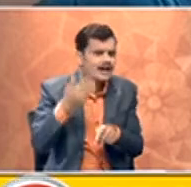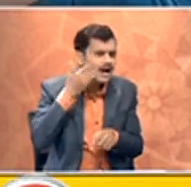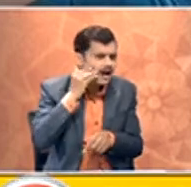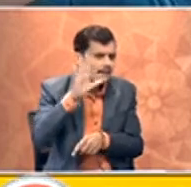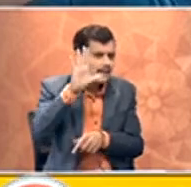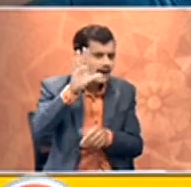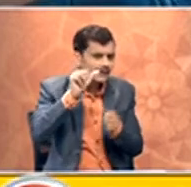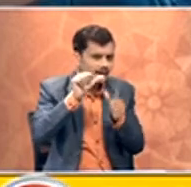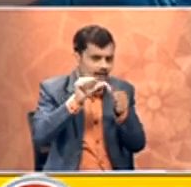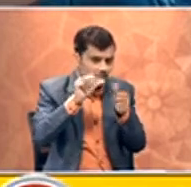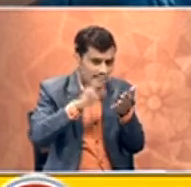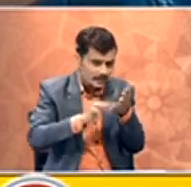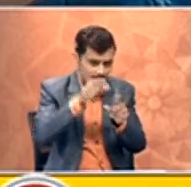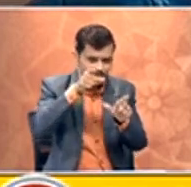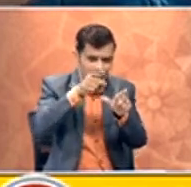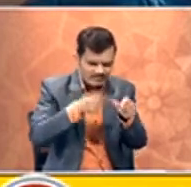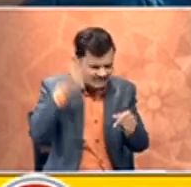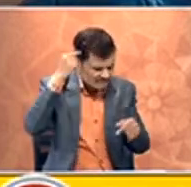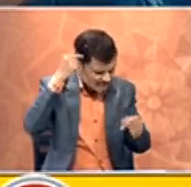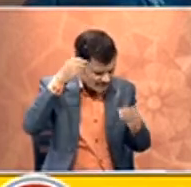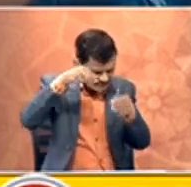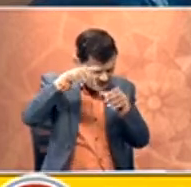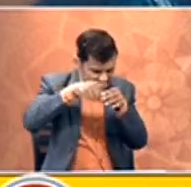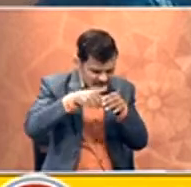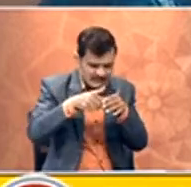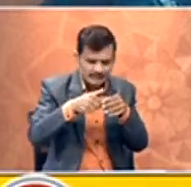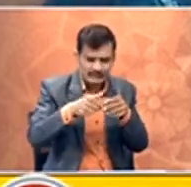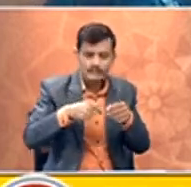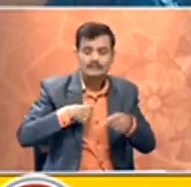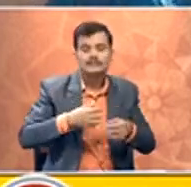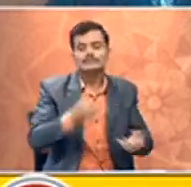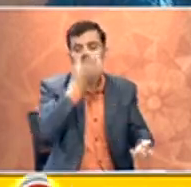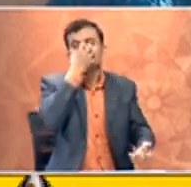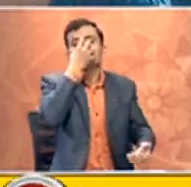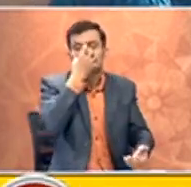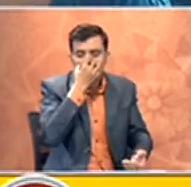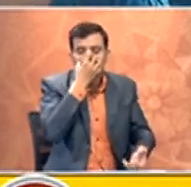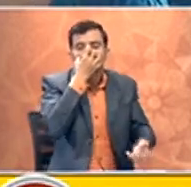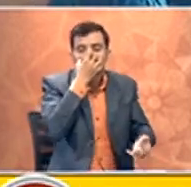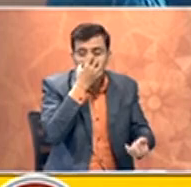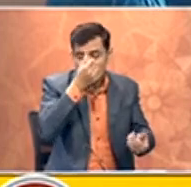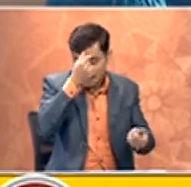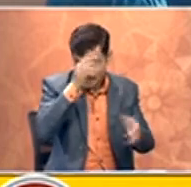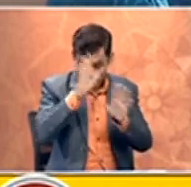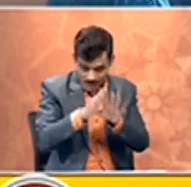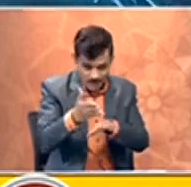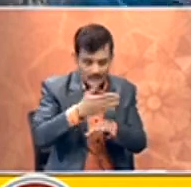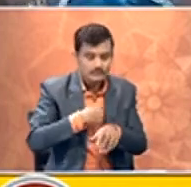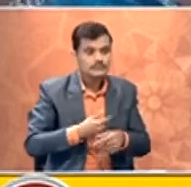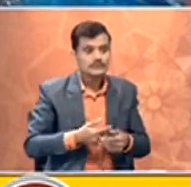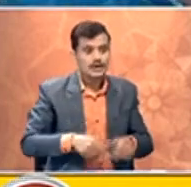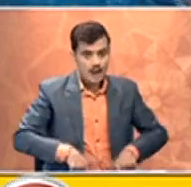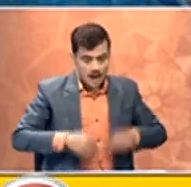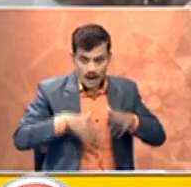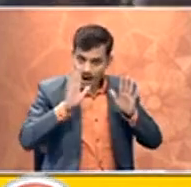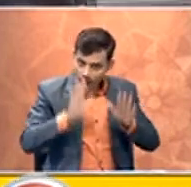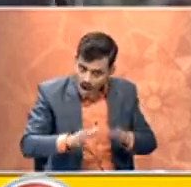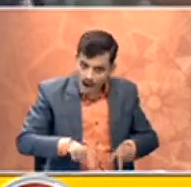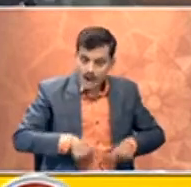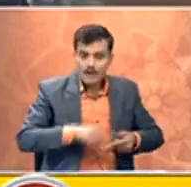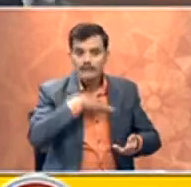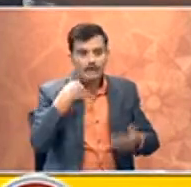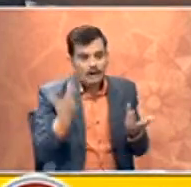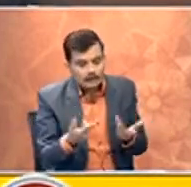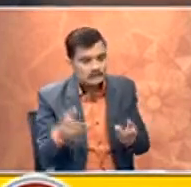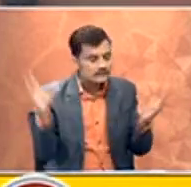2020 में मुझे सर ब्रेन हैमरेज हुआ था। मैं वेंटिलेटर पे थी। कुछ कंफर्मेशन नहीं थी कि मैं बचूंगी कि नहीं, और बची तो